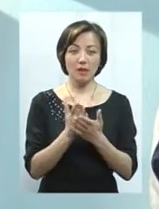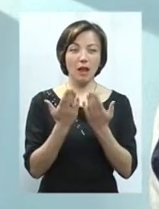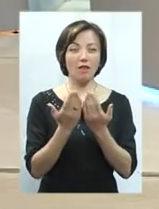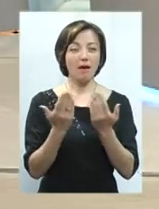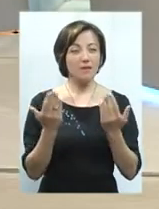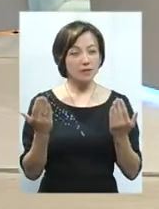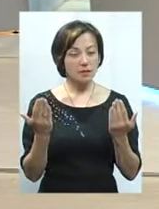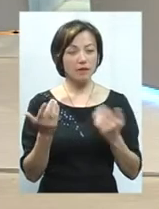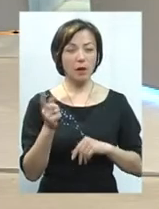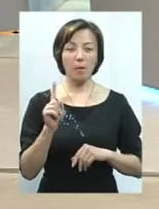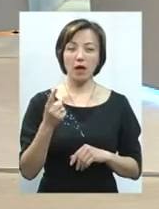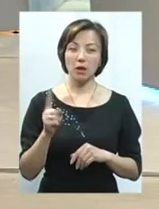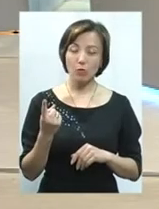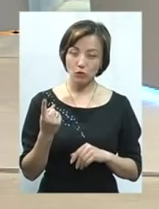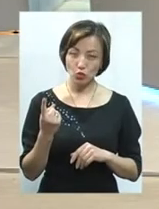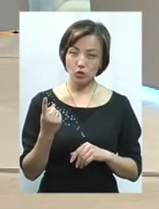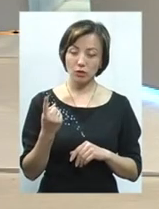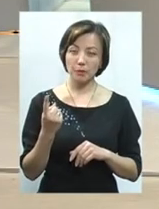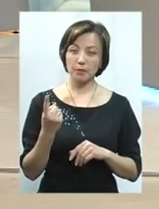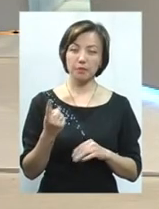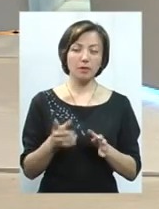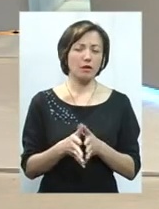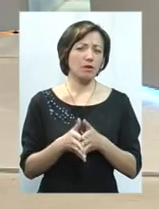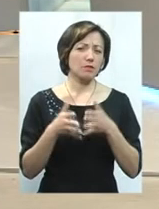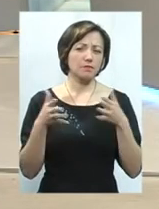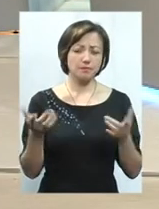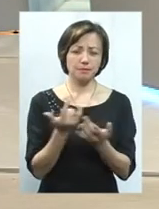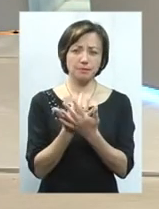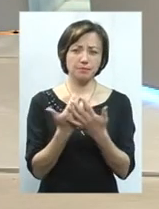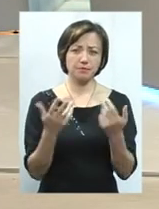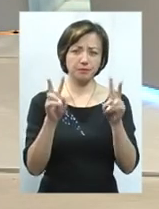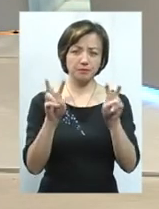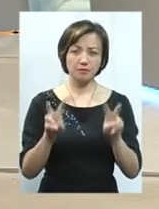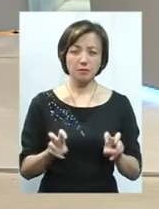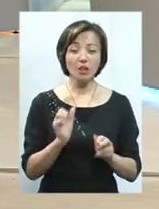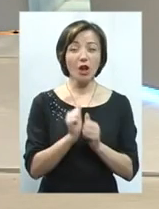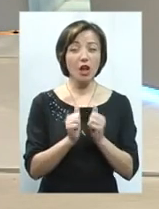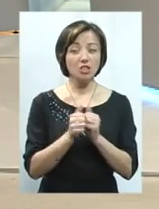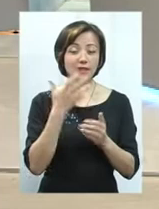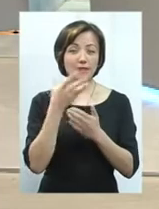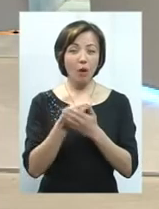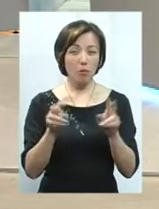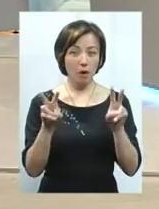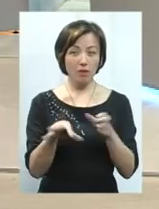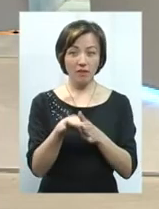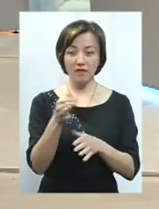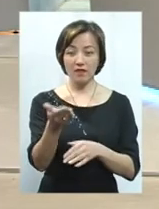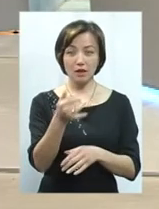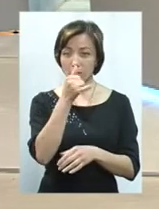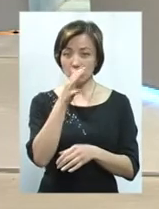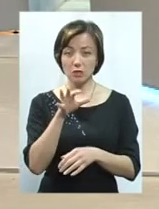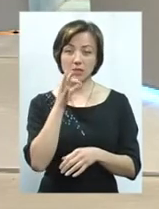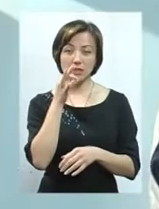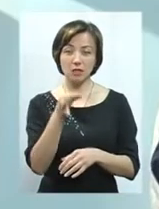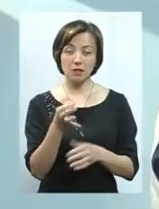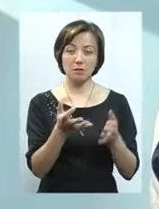выставке, потому что их огромное количество пород, и каждый свою породу выбирает. Вы не можете сказать, конкретно берите